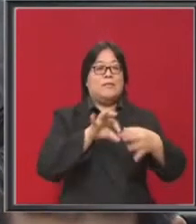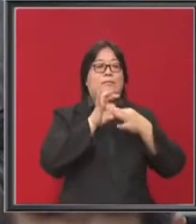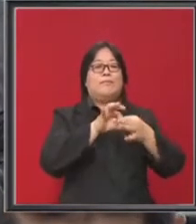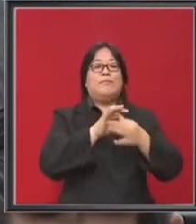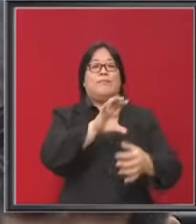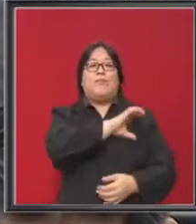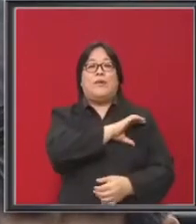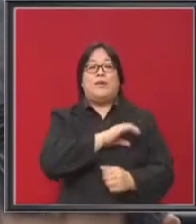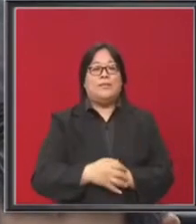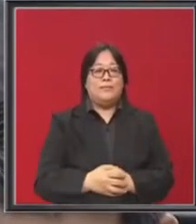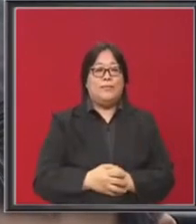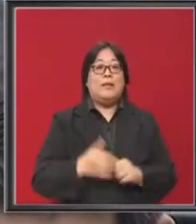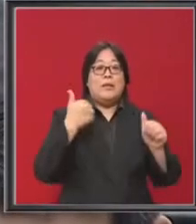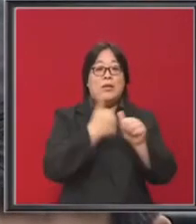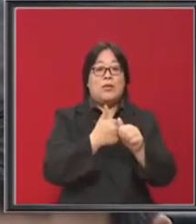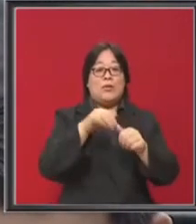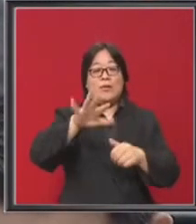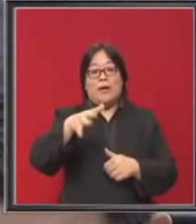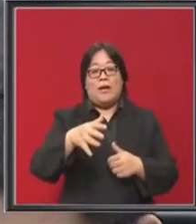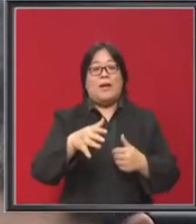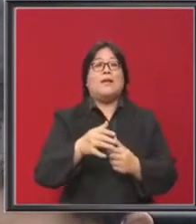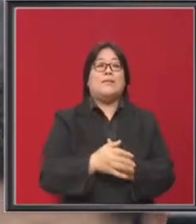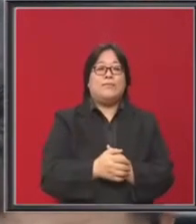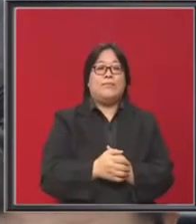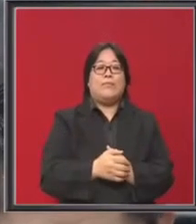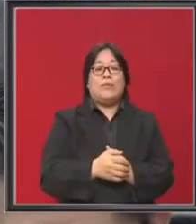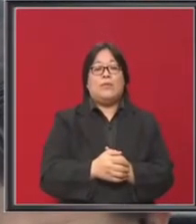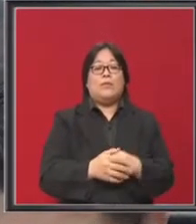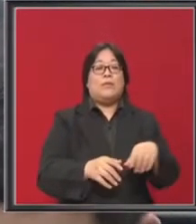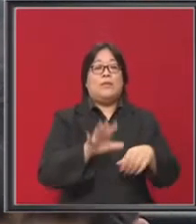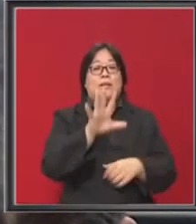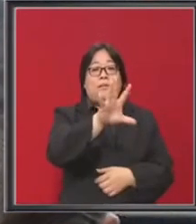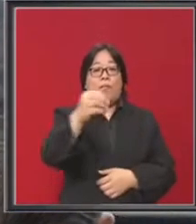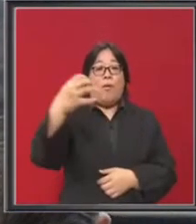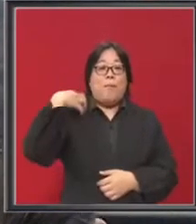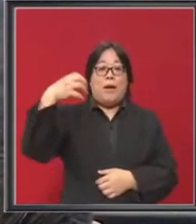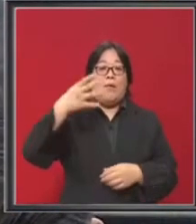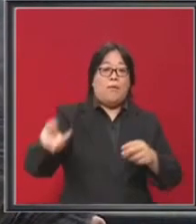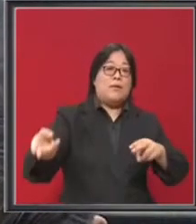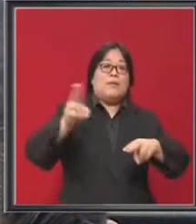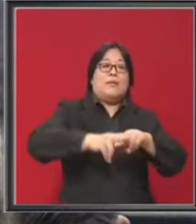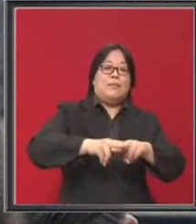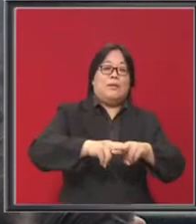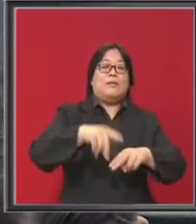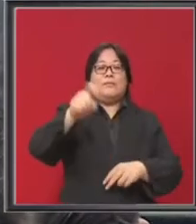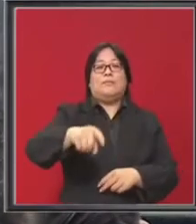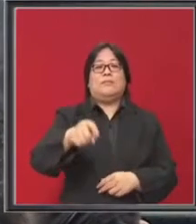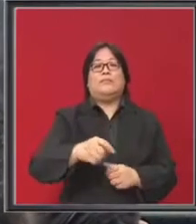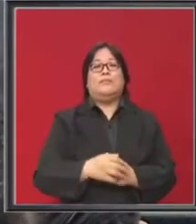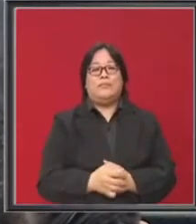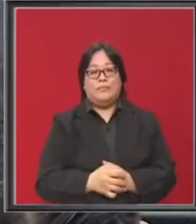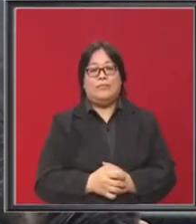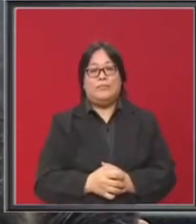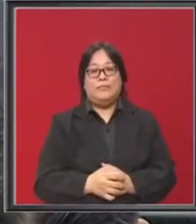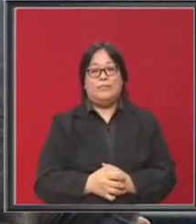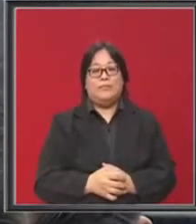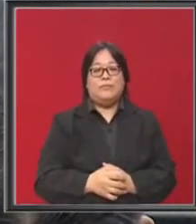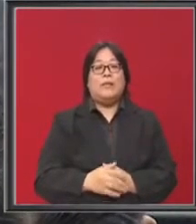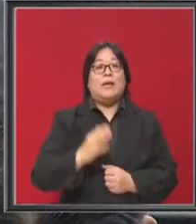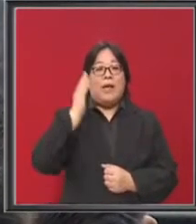tidak rem menurut anggaran kas Abdul sejumlah 50 pegawai tambahan diperlukan yang